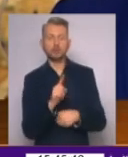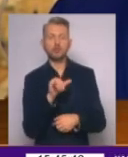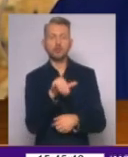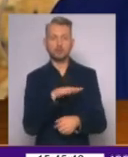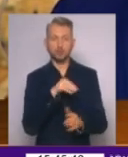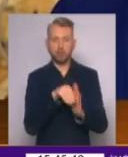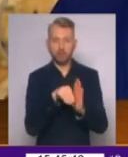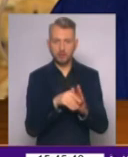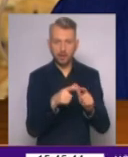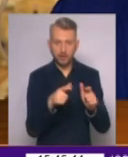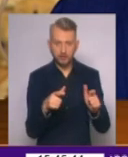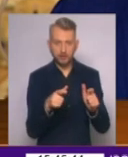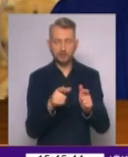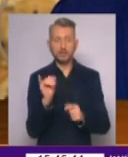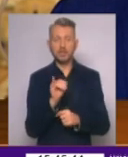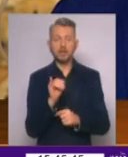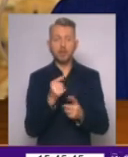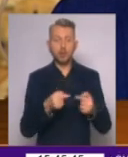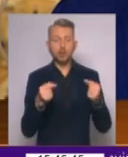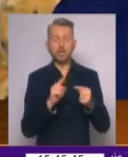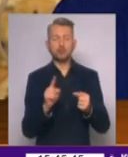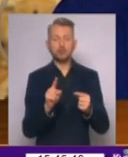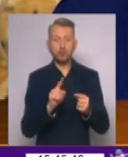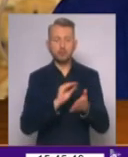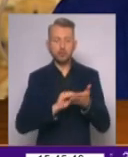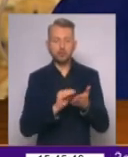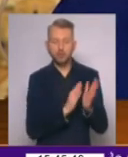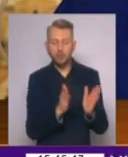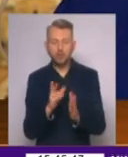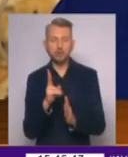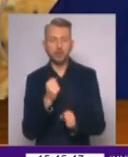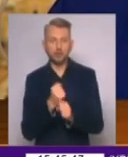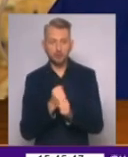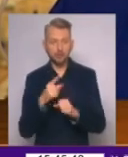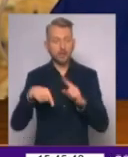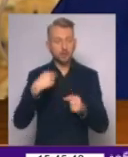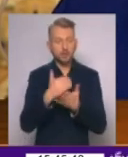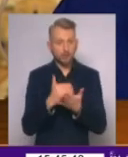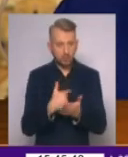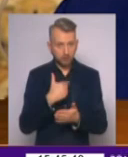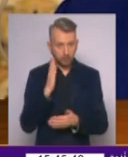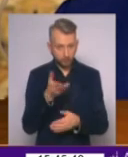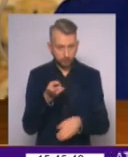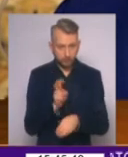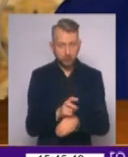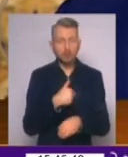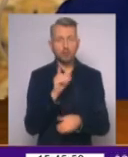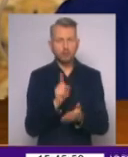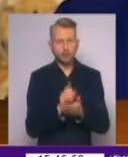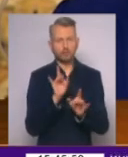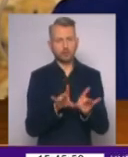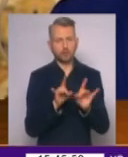карточці, і конкретно, щоб розписали, як це робиться. І в наступних ефірах, коли я буду, я обов'язково розкажу, як це